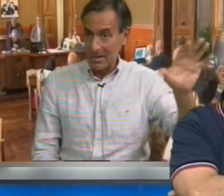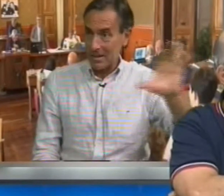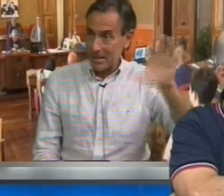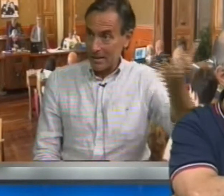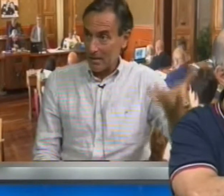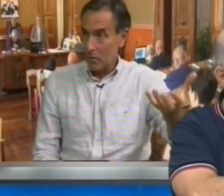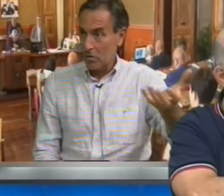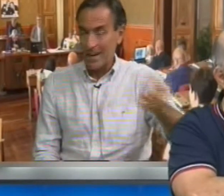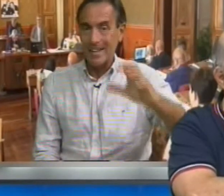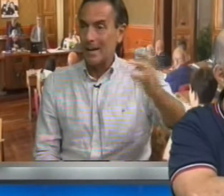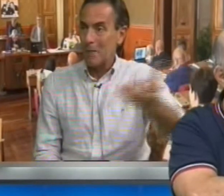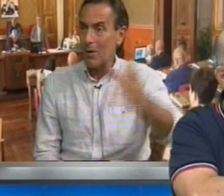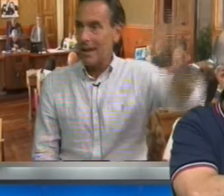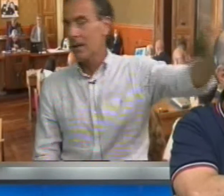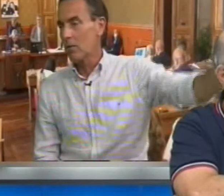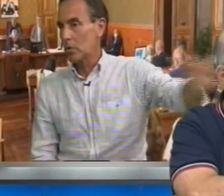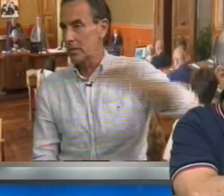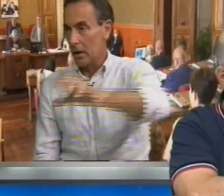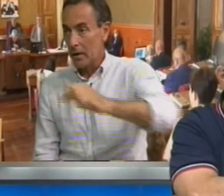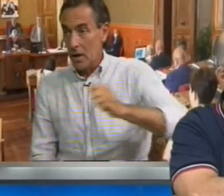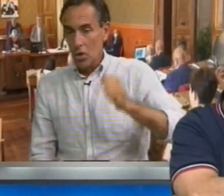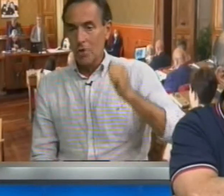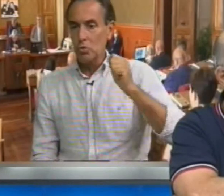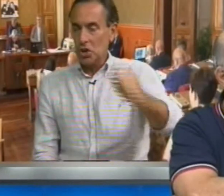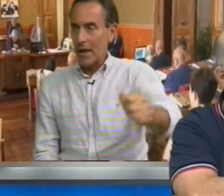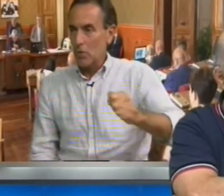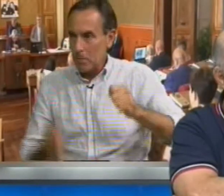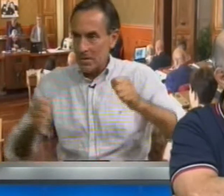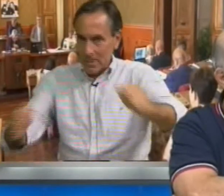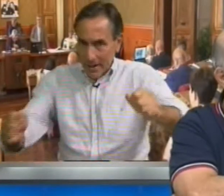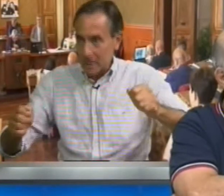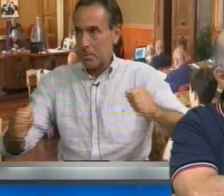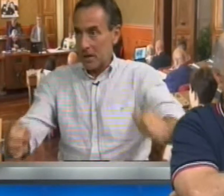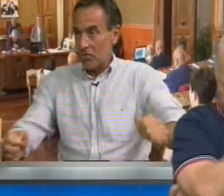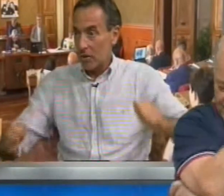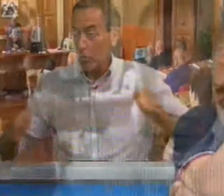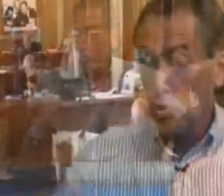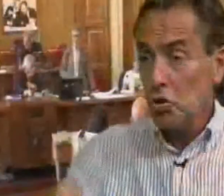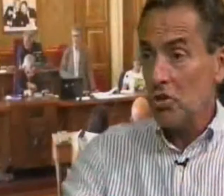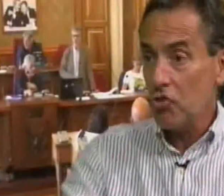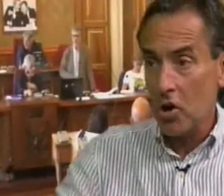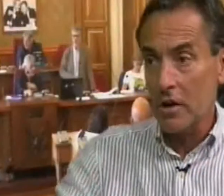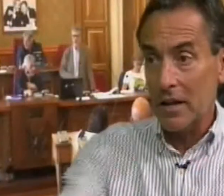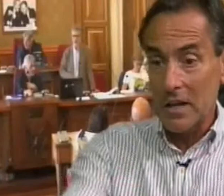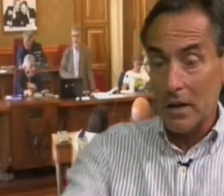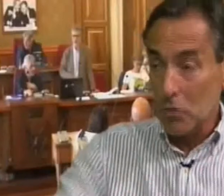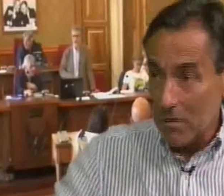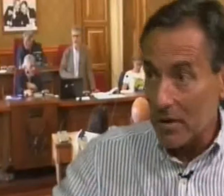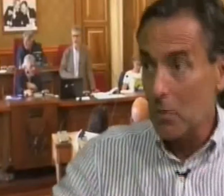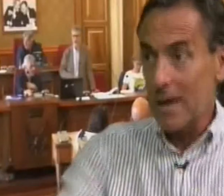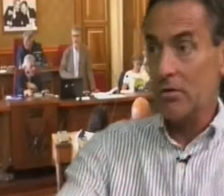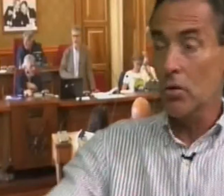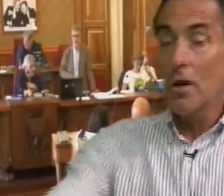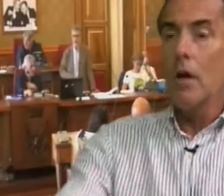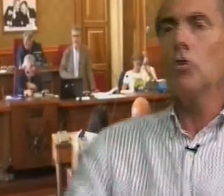la città è stata rivoluzionata, cambia, quella è la rivoluzione. Dove tu c'hai un'opposizione che spinge tutti i giorni a dire tu devi